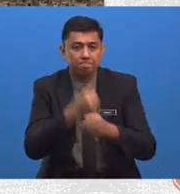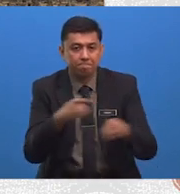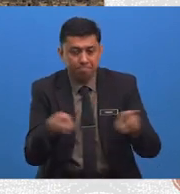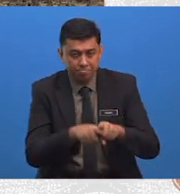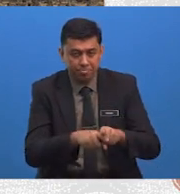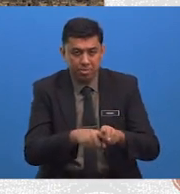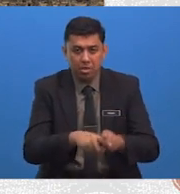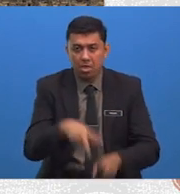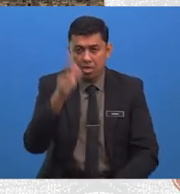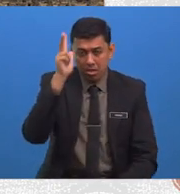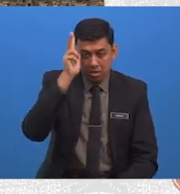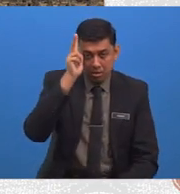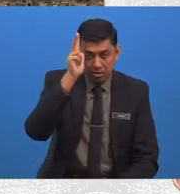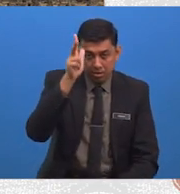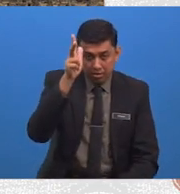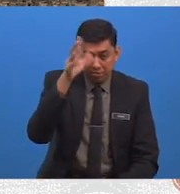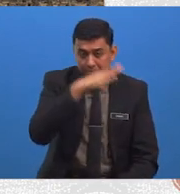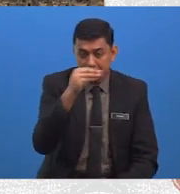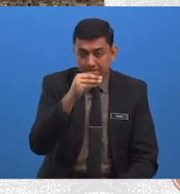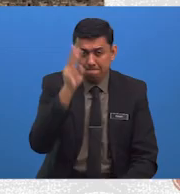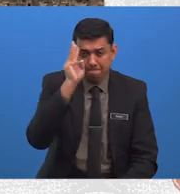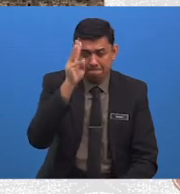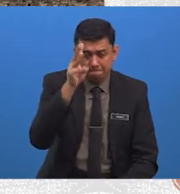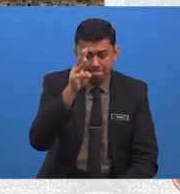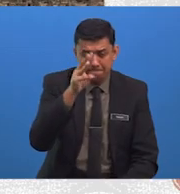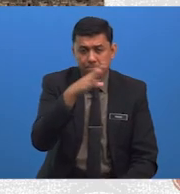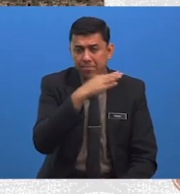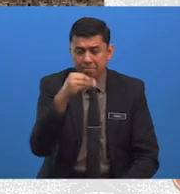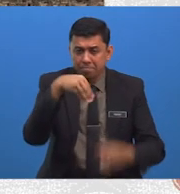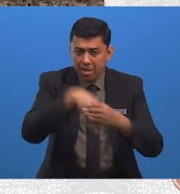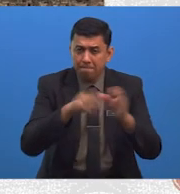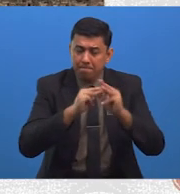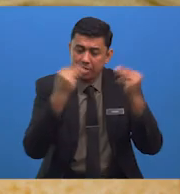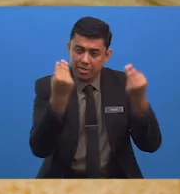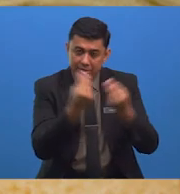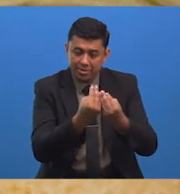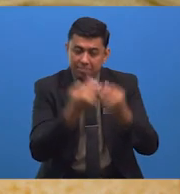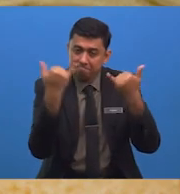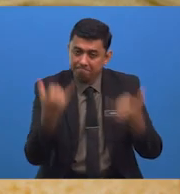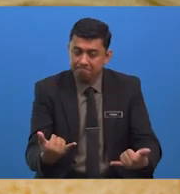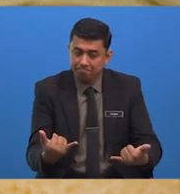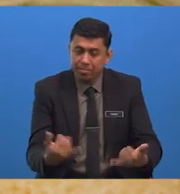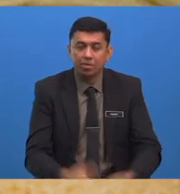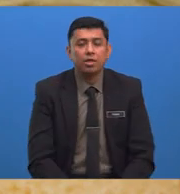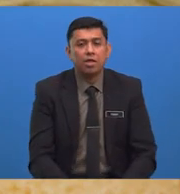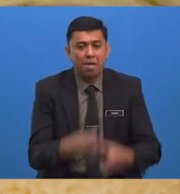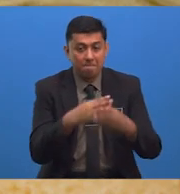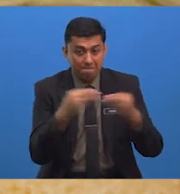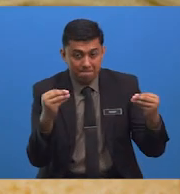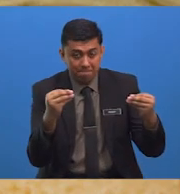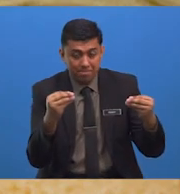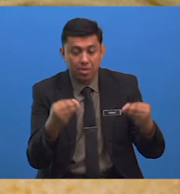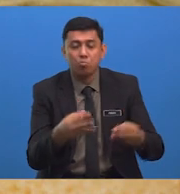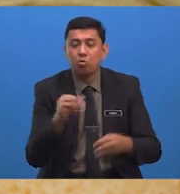bekerjasama, kreatif dan inovatif dalam masyarakat masa kini. Sekian, semoga murid-murid